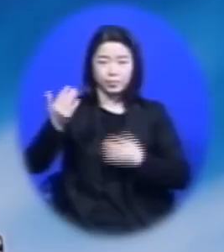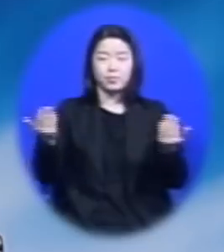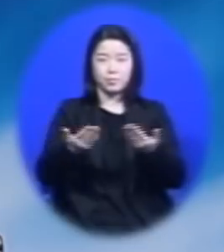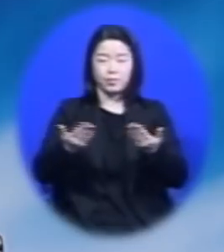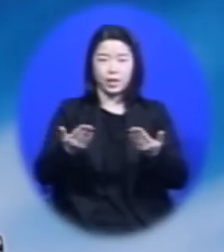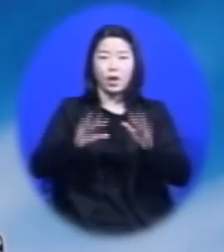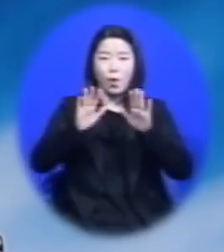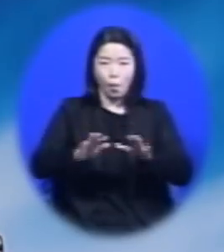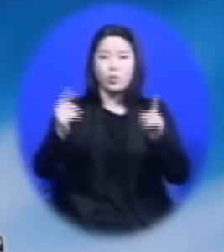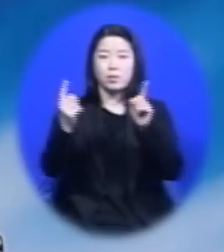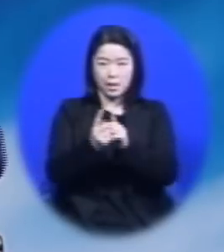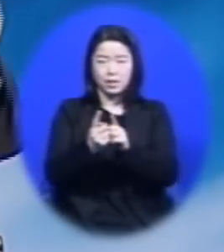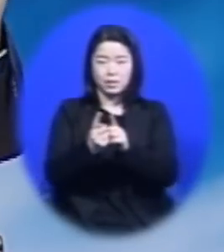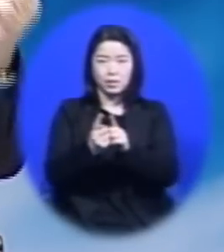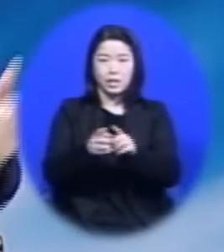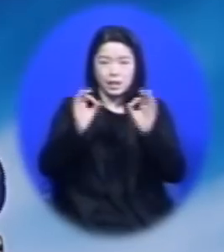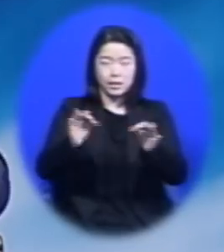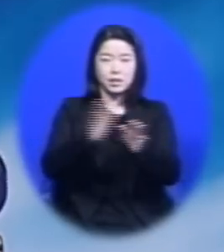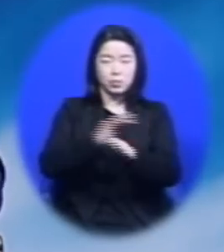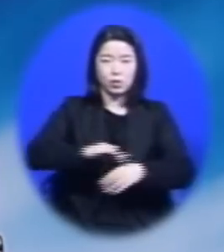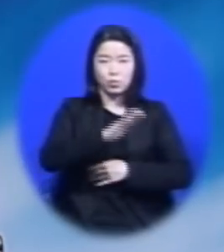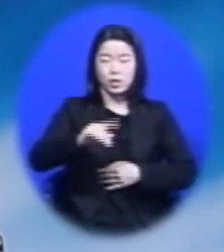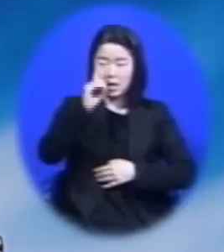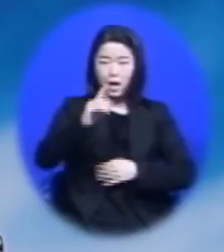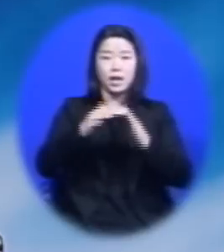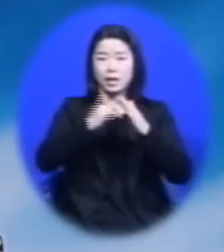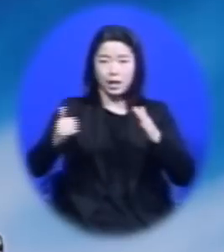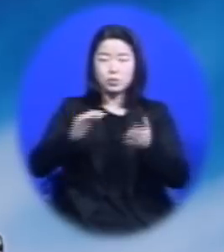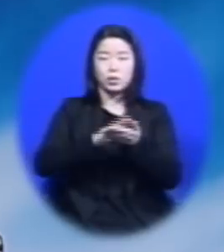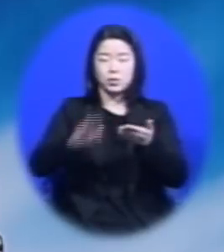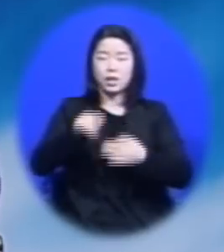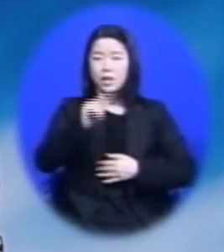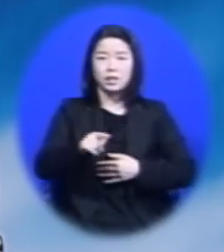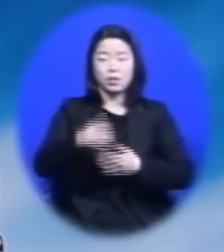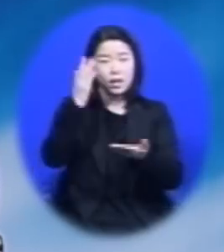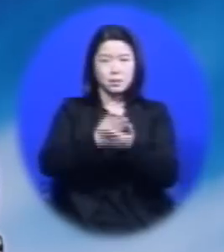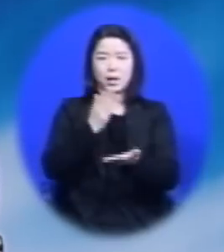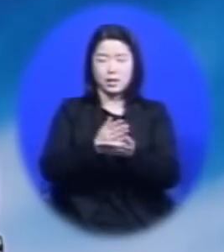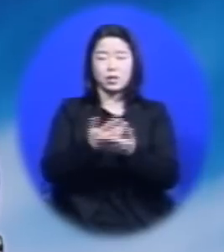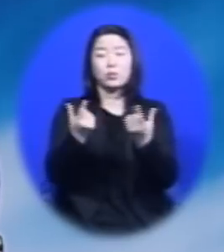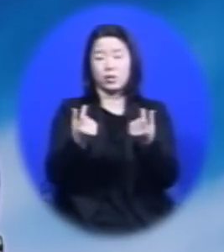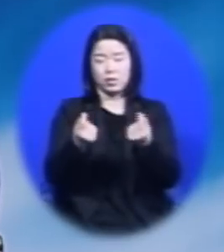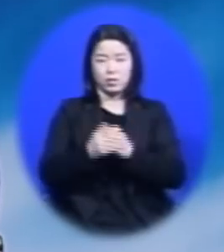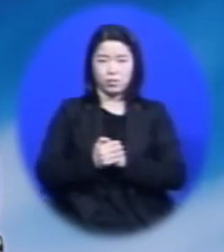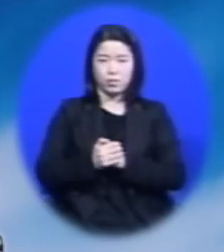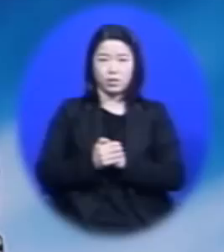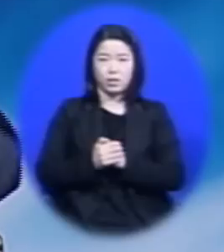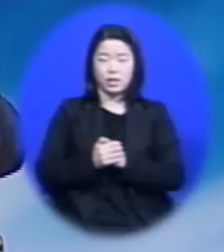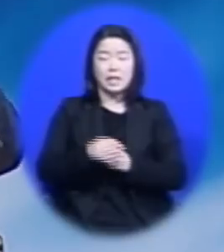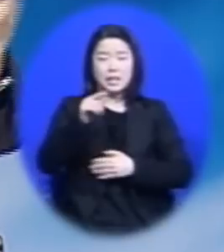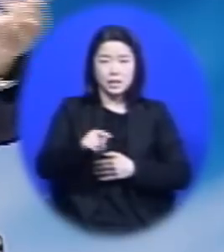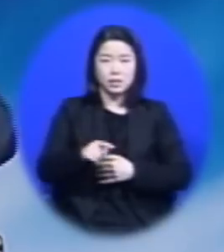그죠 오늘 만나서 이제부터 우리는 한 가족입니다 이건 하지 말자는거나 마찬가지